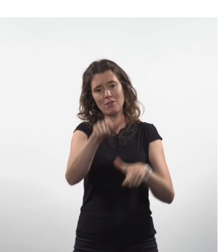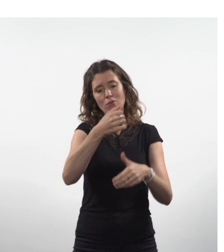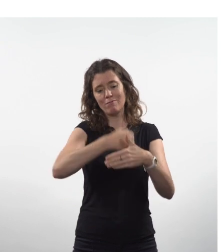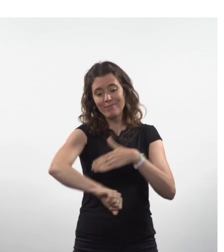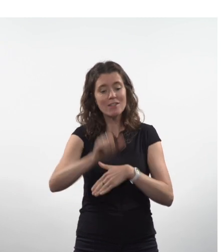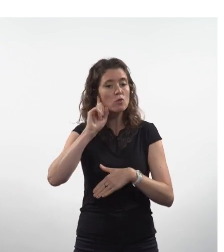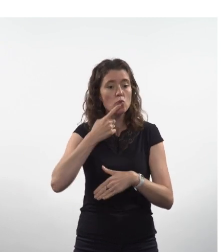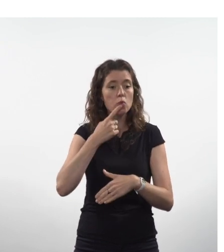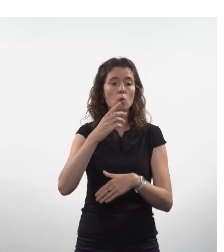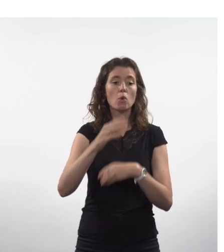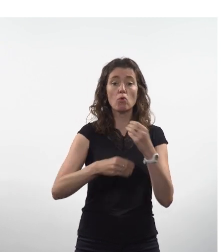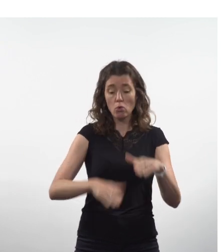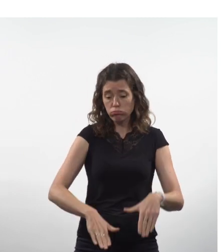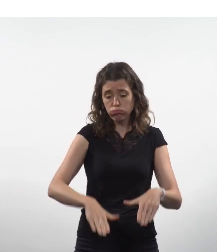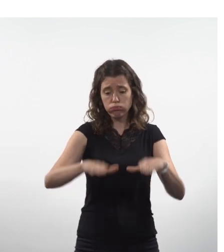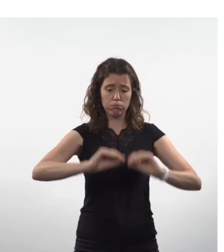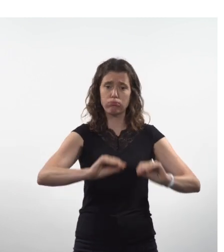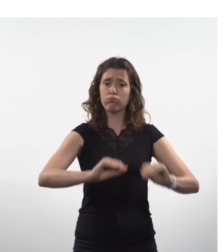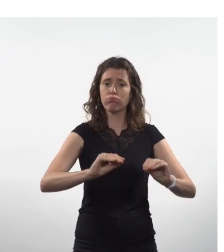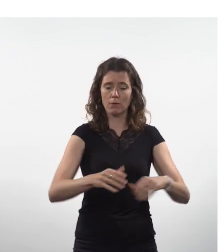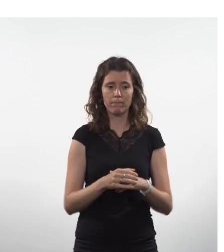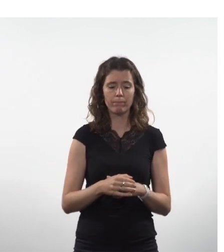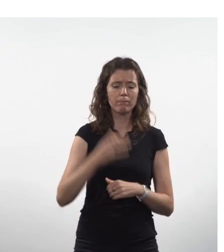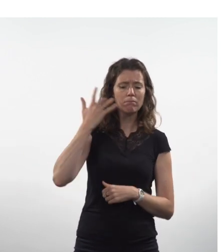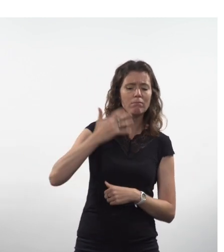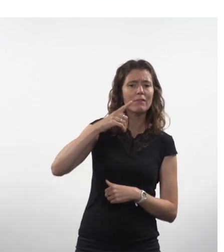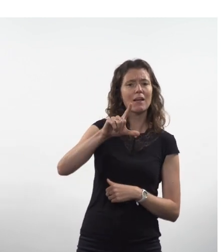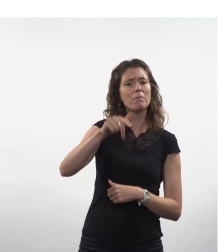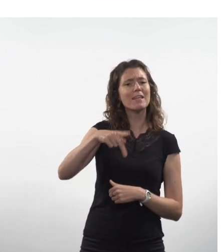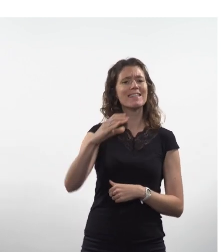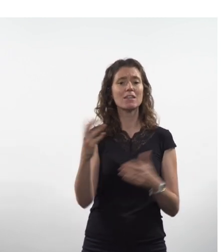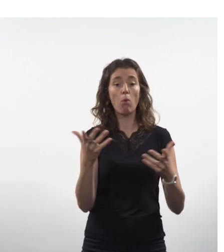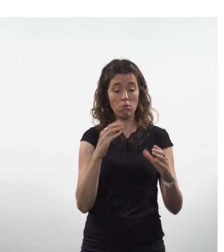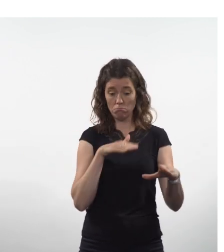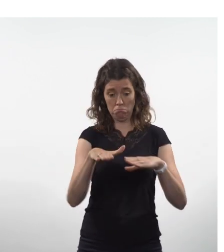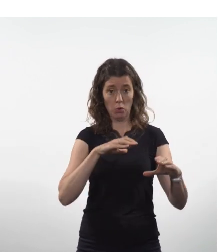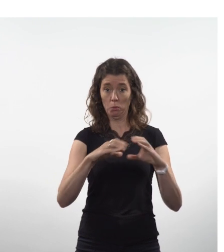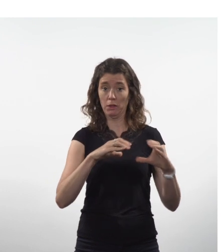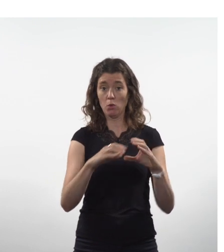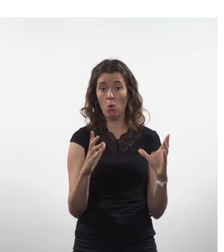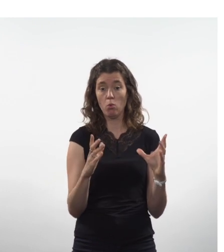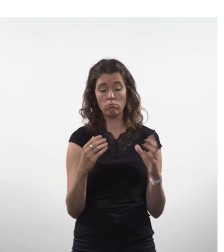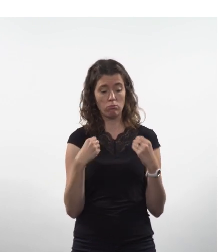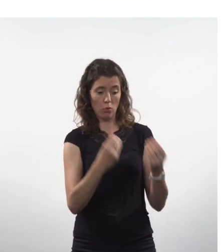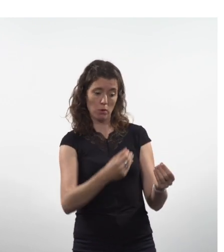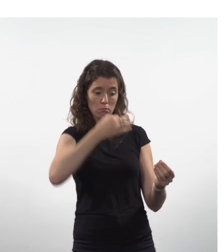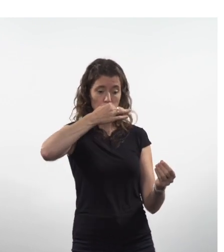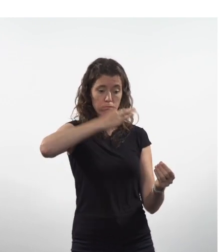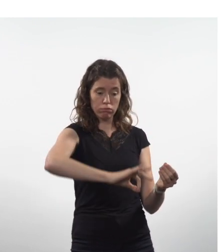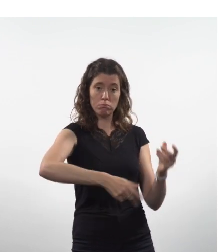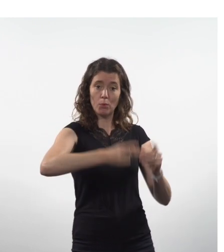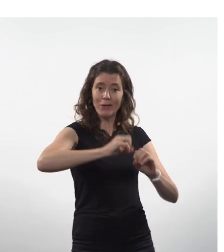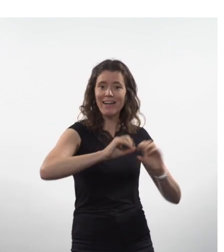cours de la vie qui veulent apprendre la noticine. Alors, le LPC, c'est juste un mode de communication pour clarifier l'information,